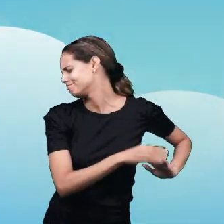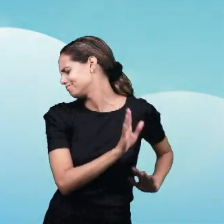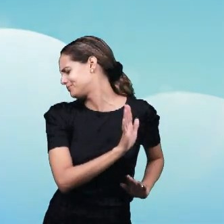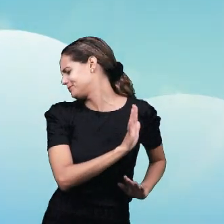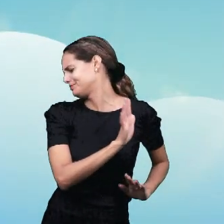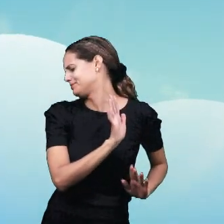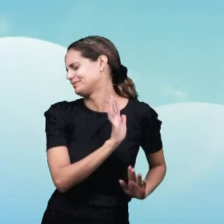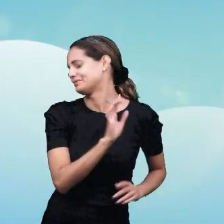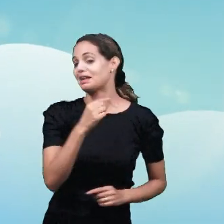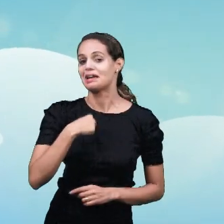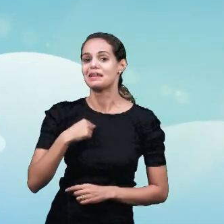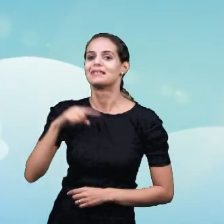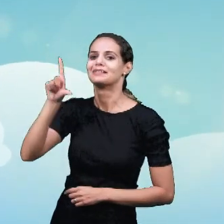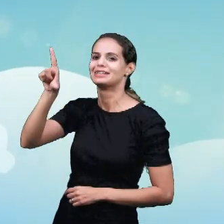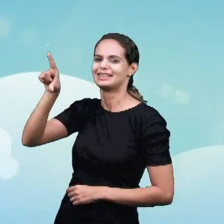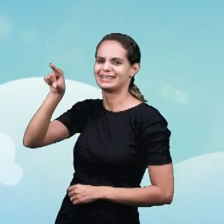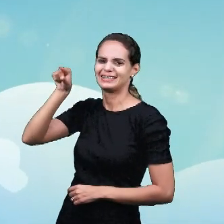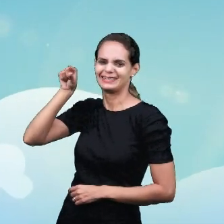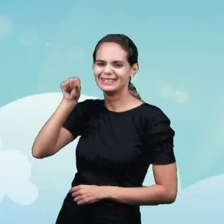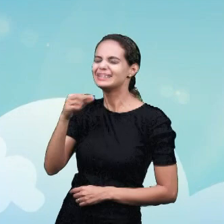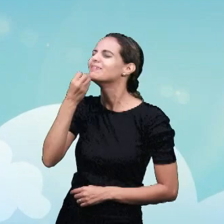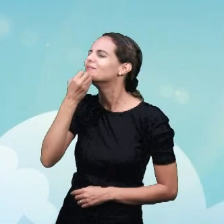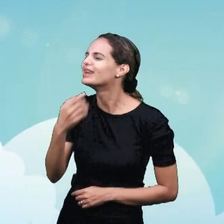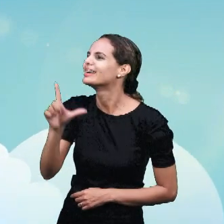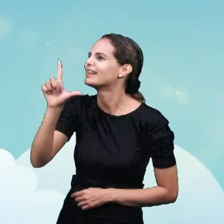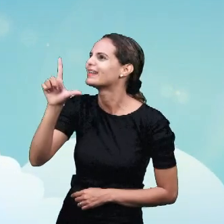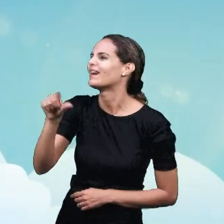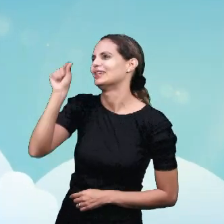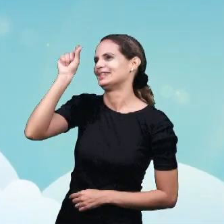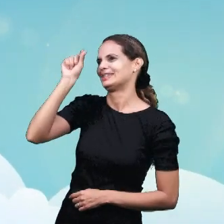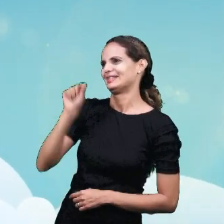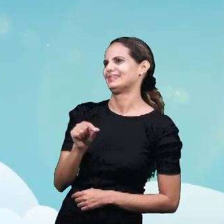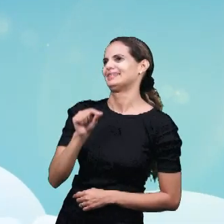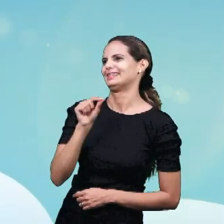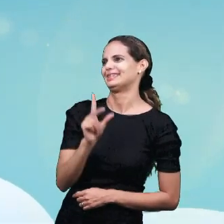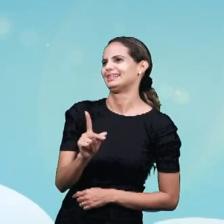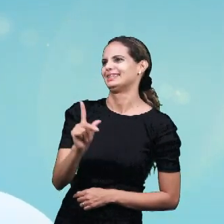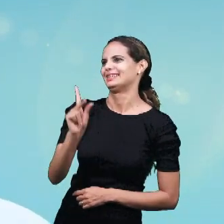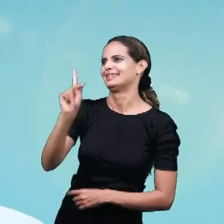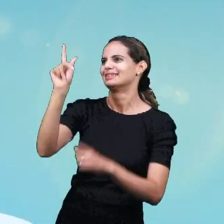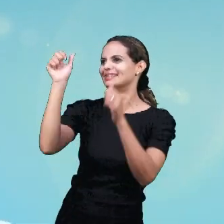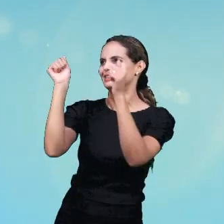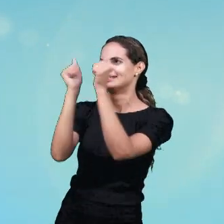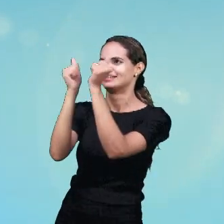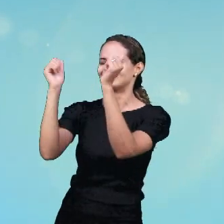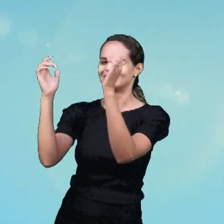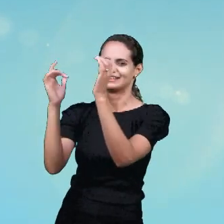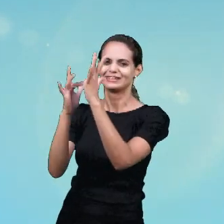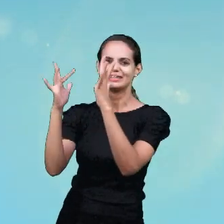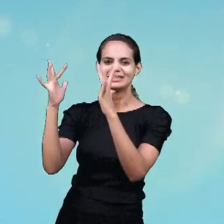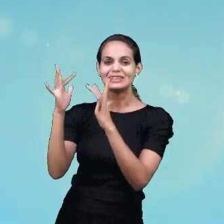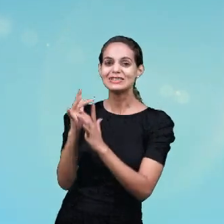Escolhi muito bem viver eternamente com